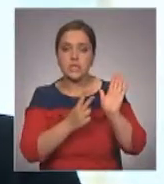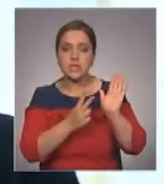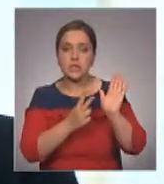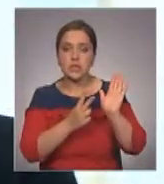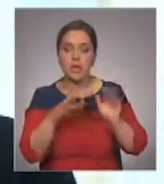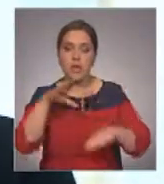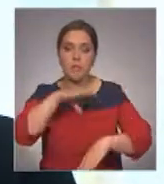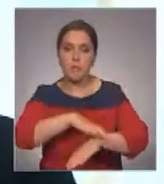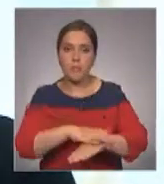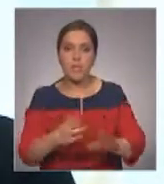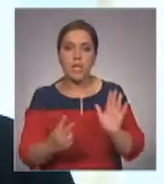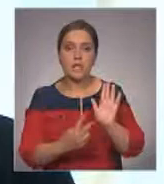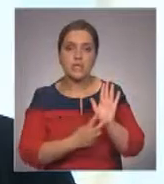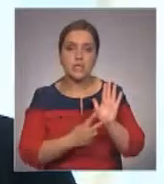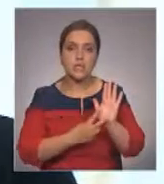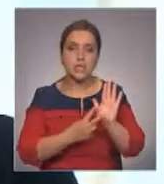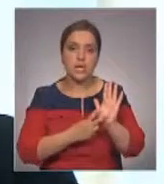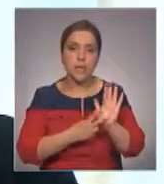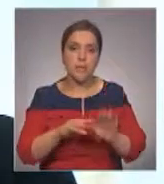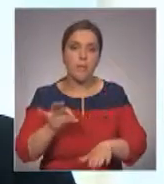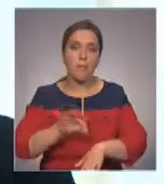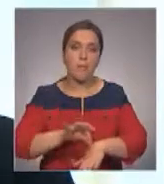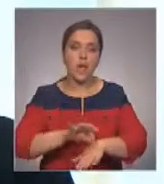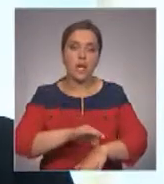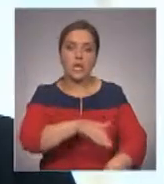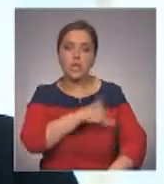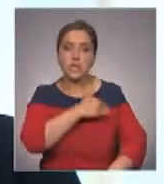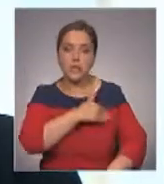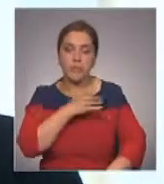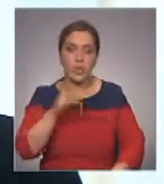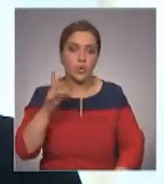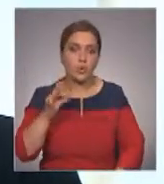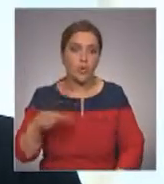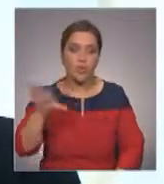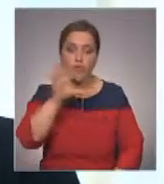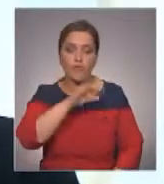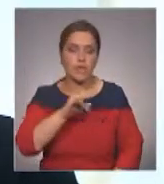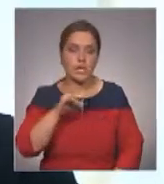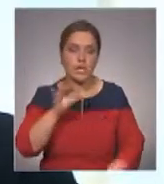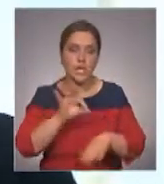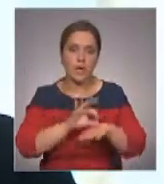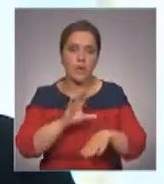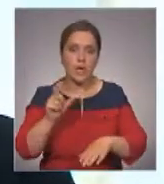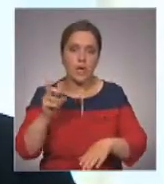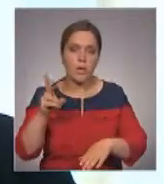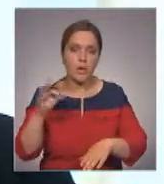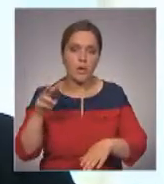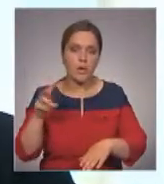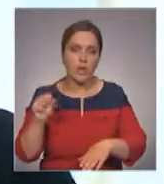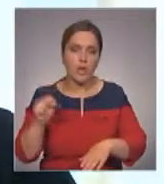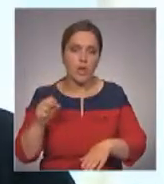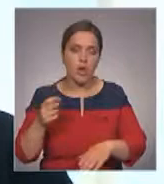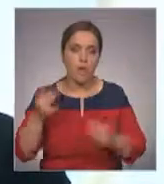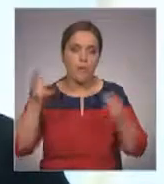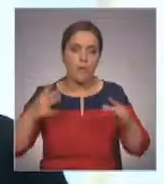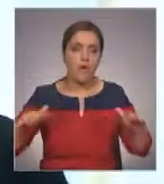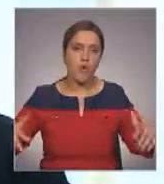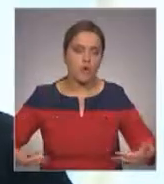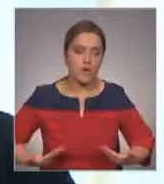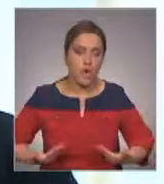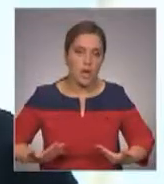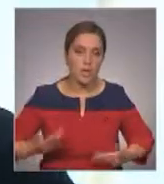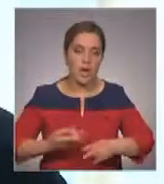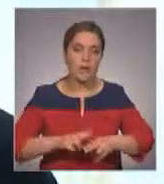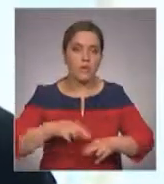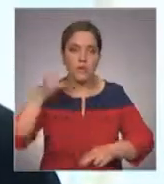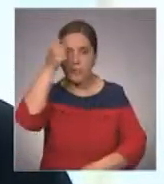7, выявили 7 больных с температурующих, но все они были неинфекционного характера. В этом году был